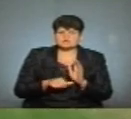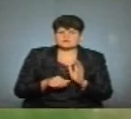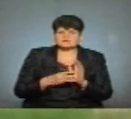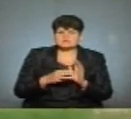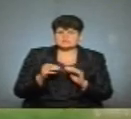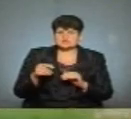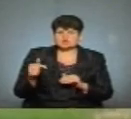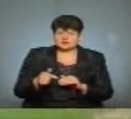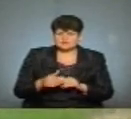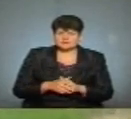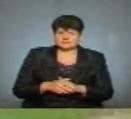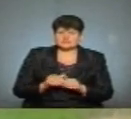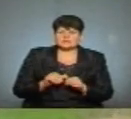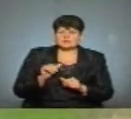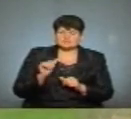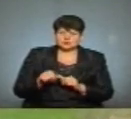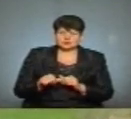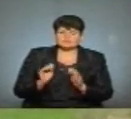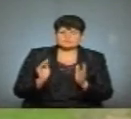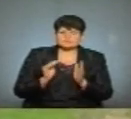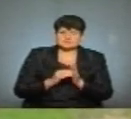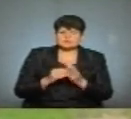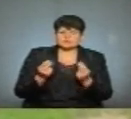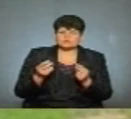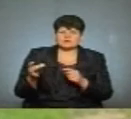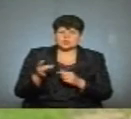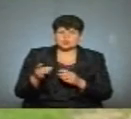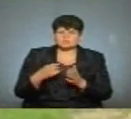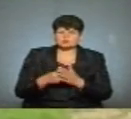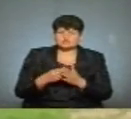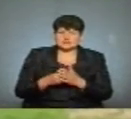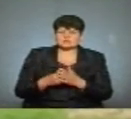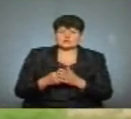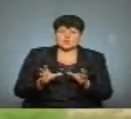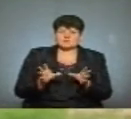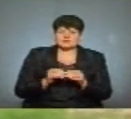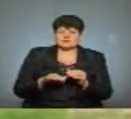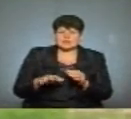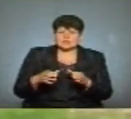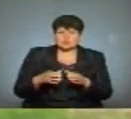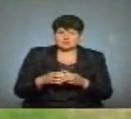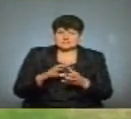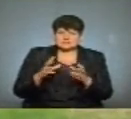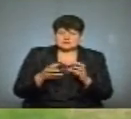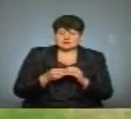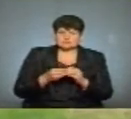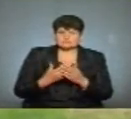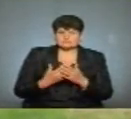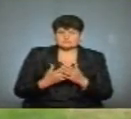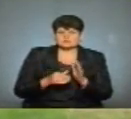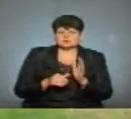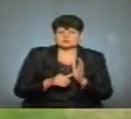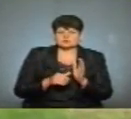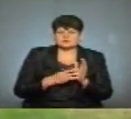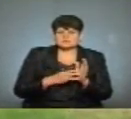гривень. Крім того, закладено кошти в районних бюджетах, в бюджетах об'єднаних територіальних громад. Це загалом близько ще 8 мільйонів